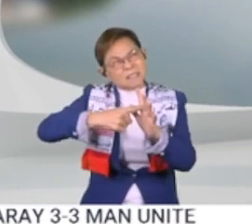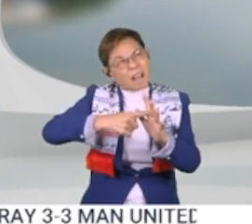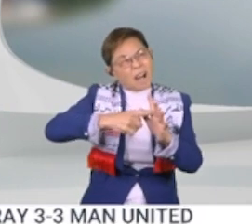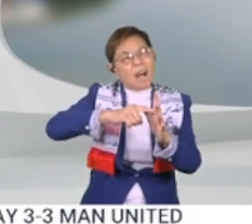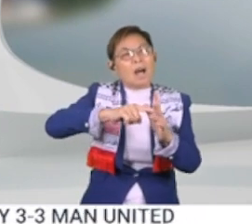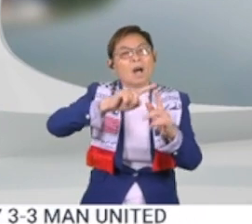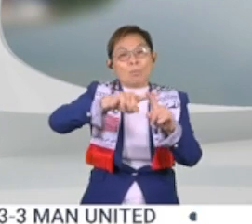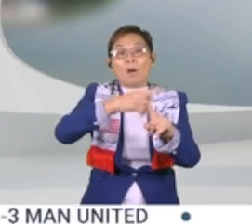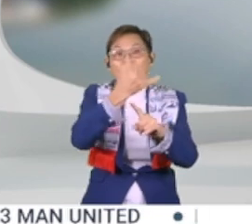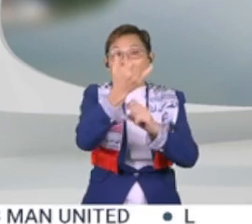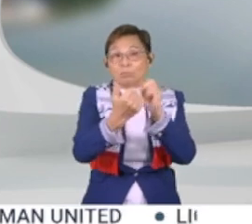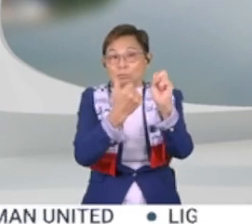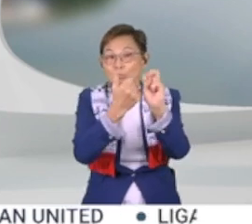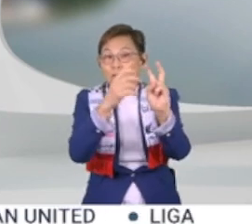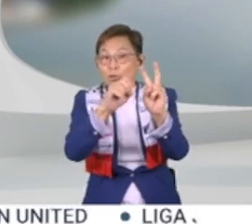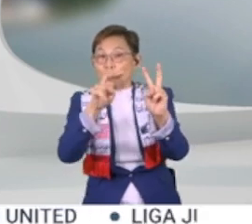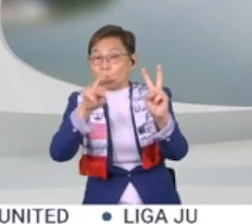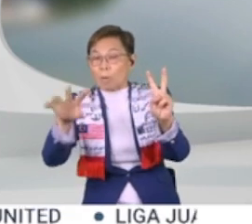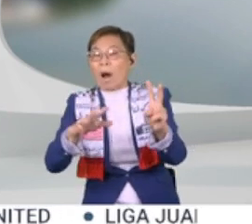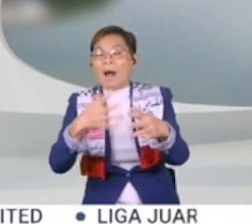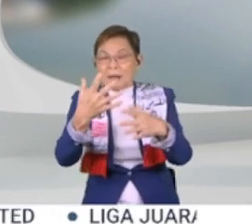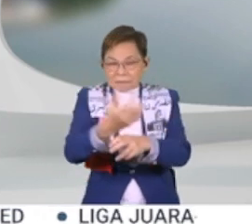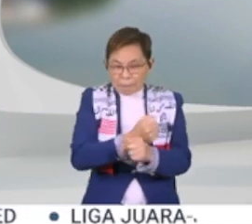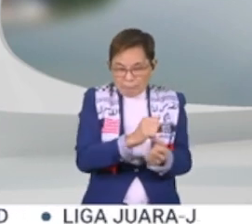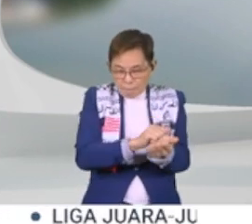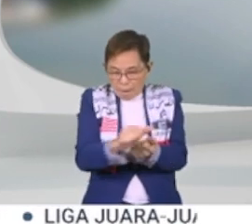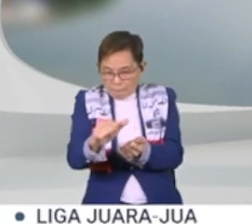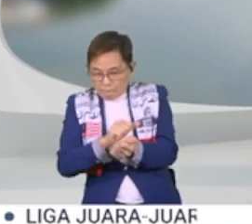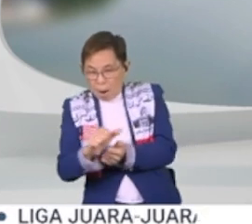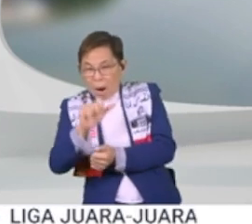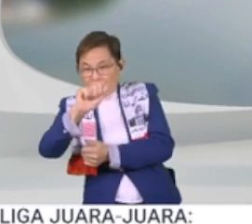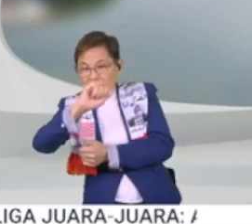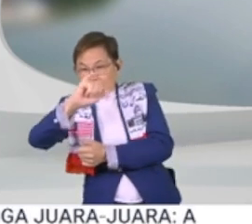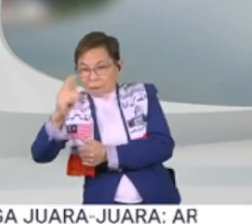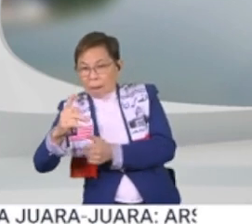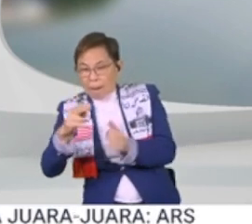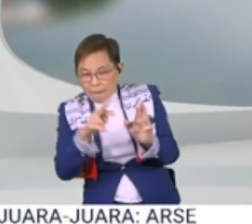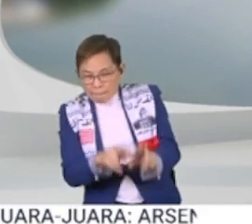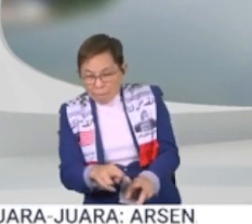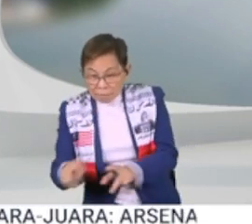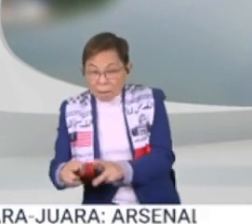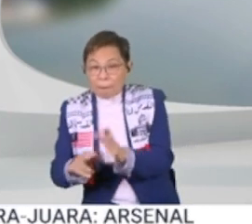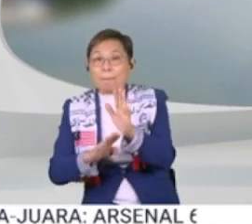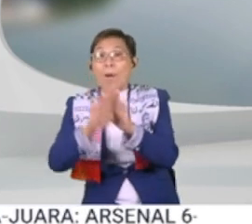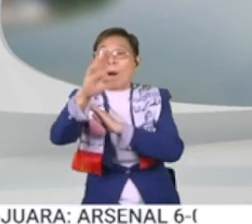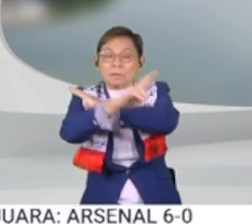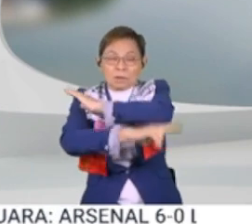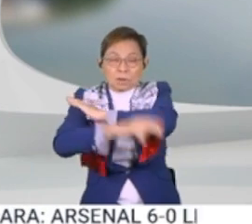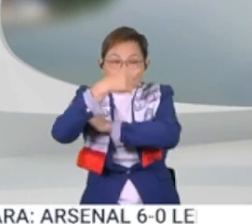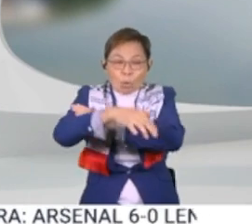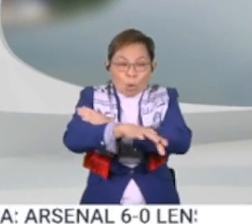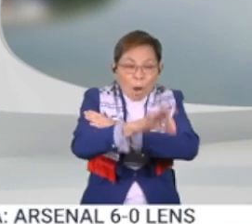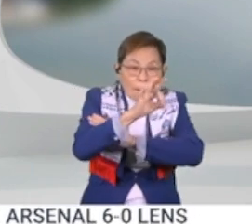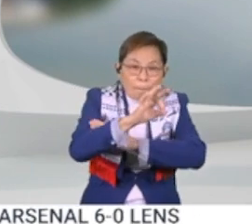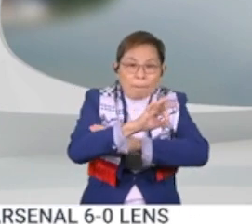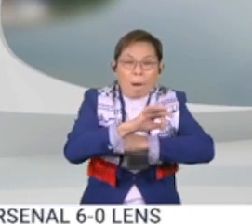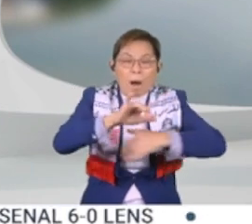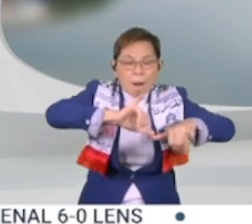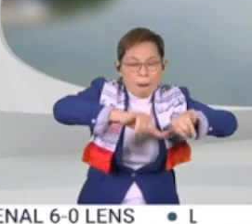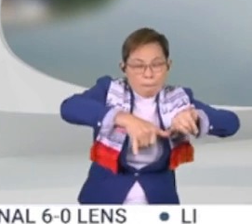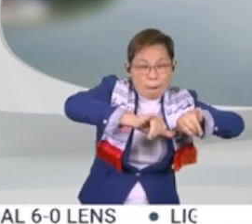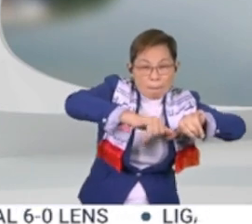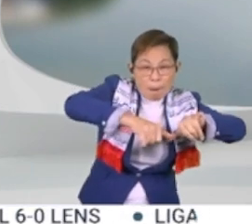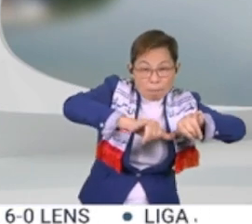2024 setelah mendapat kelulusan siling jawatankuasa perancang pembangunan negeri bagi melantik perkhidmatan kejuruteraan